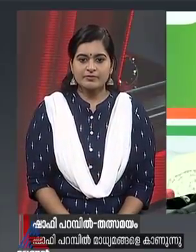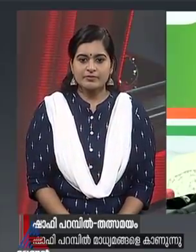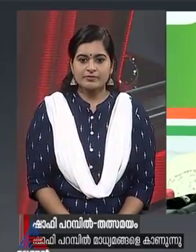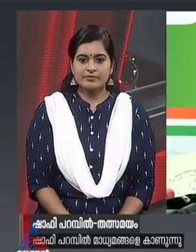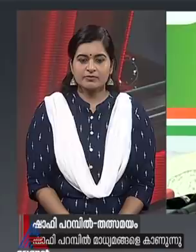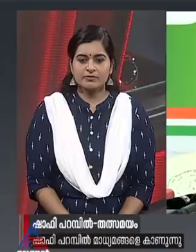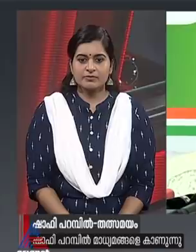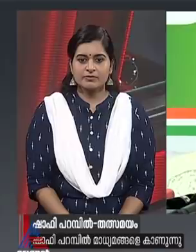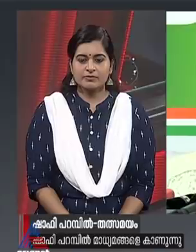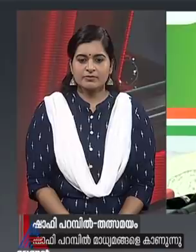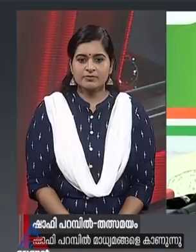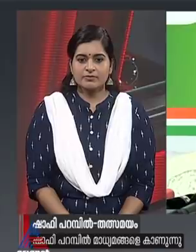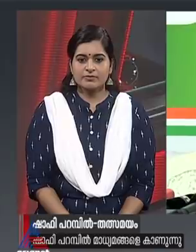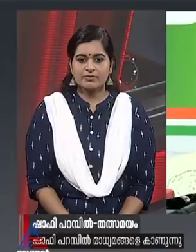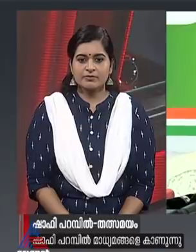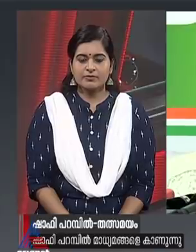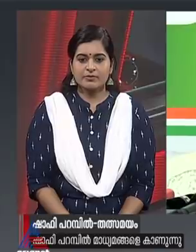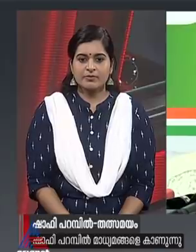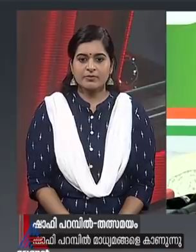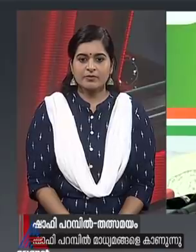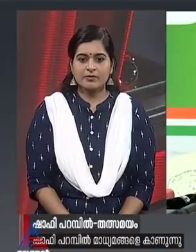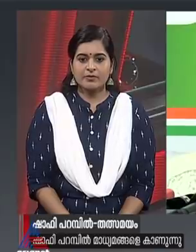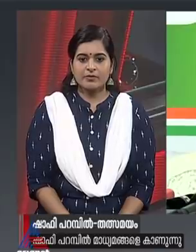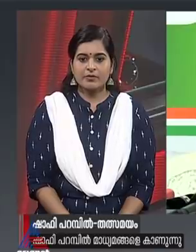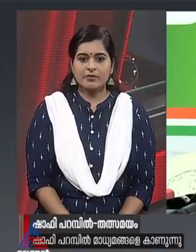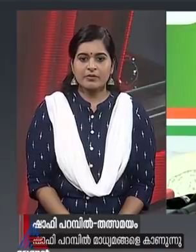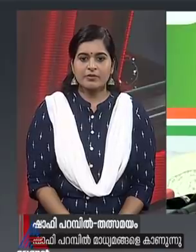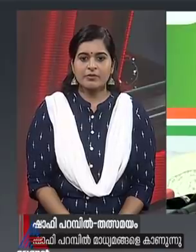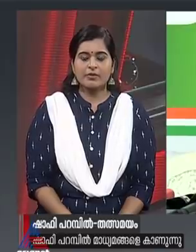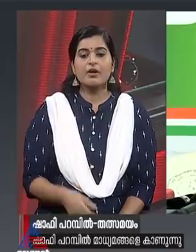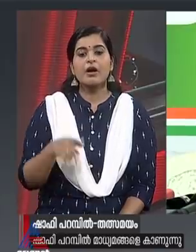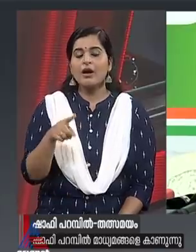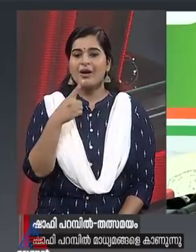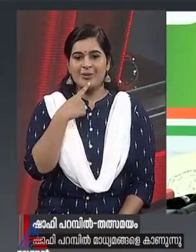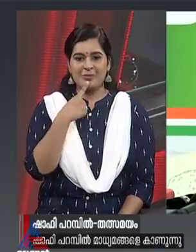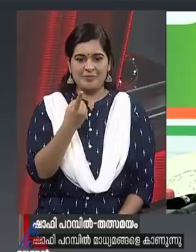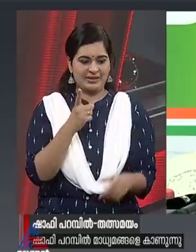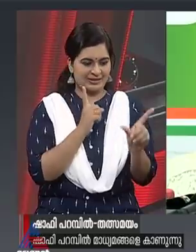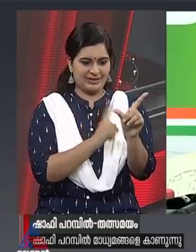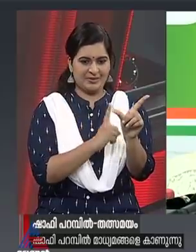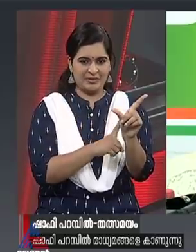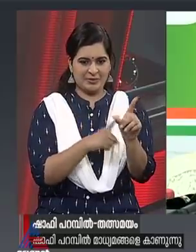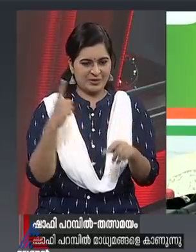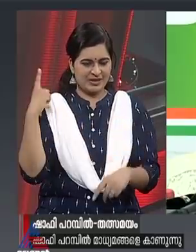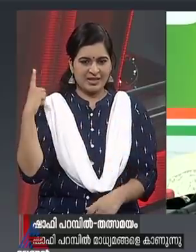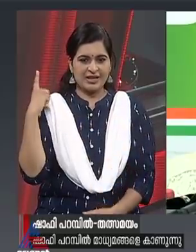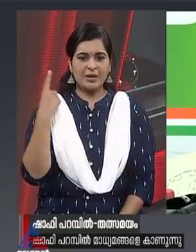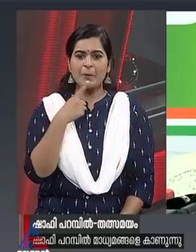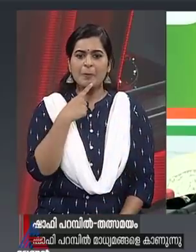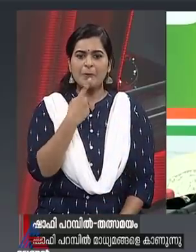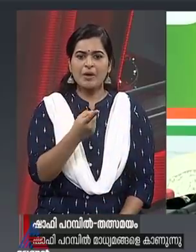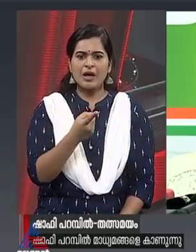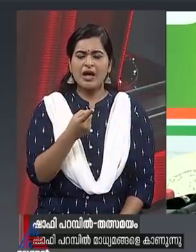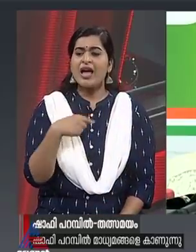മണ്ട പോയ തെങ്ങിൽ നിന്ന് തേങ്ങ പ്രതീക്ഷിക്കരുതെന്നാണ് ശ്രീ എ വിജയരാഘവൻ പറഞ്ഞത്. ഇനി റാങ്ക്